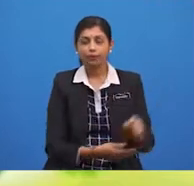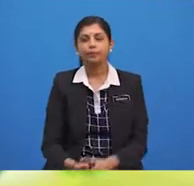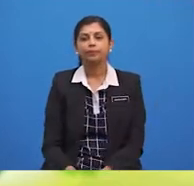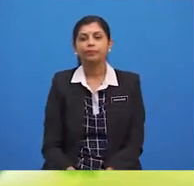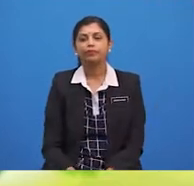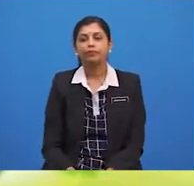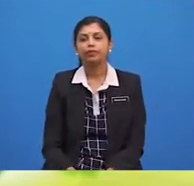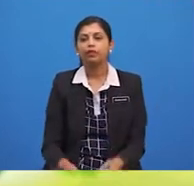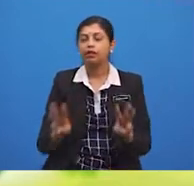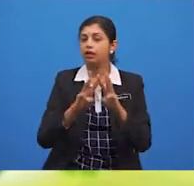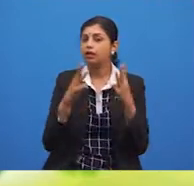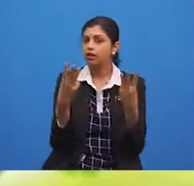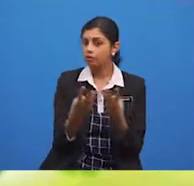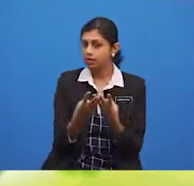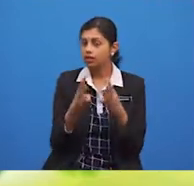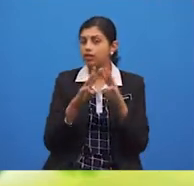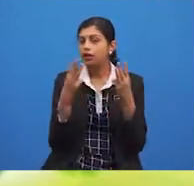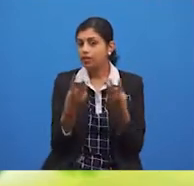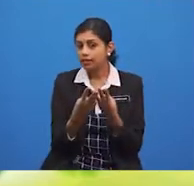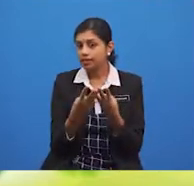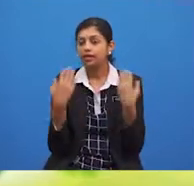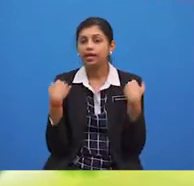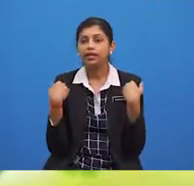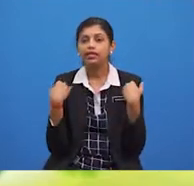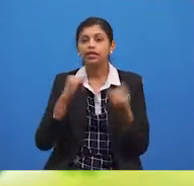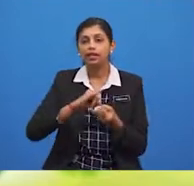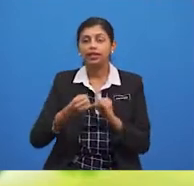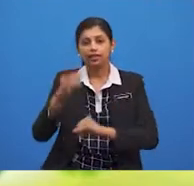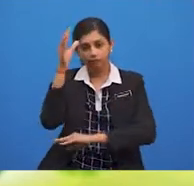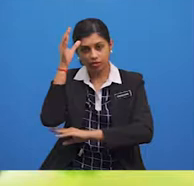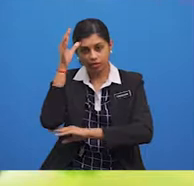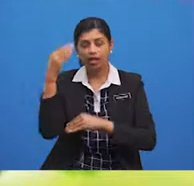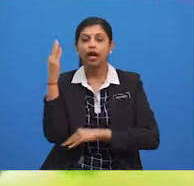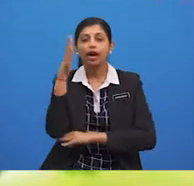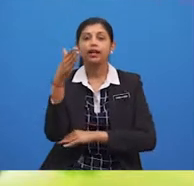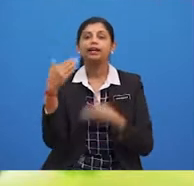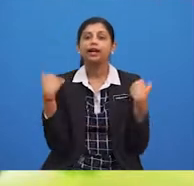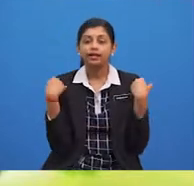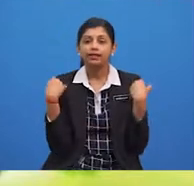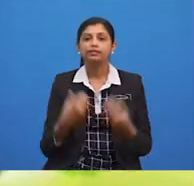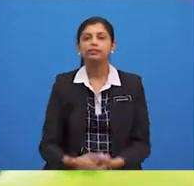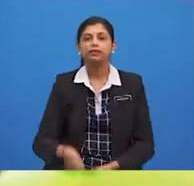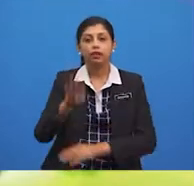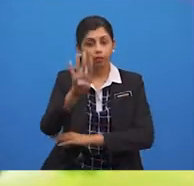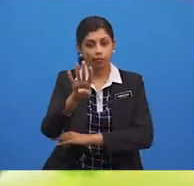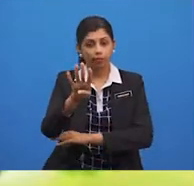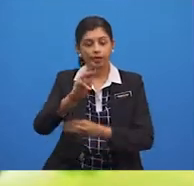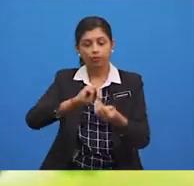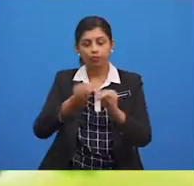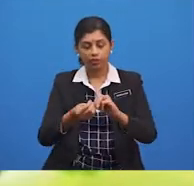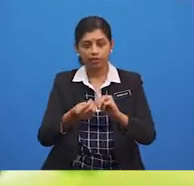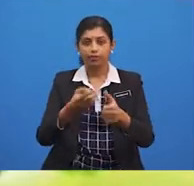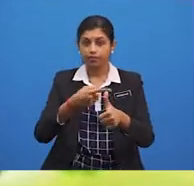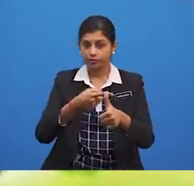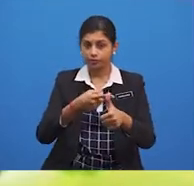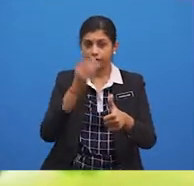Kawasan-kawasan yang mengalami iklim jenis China akan mengalami empat musim,